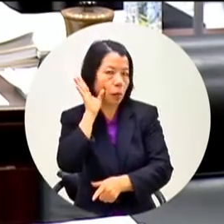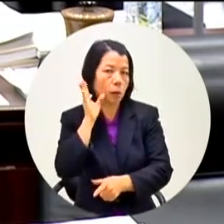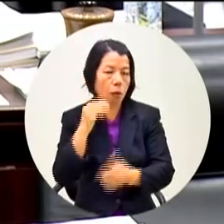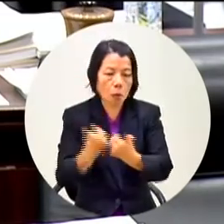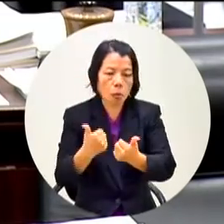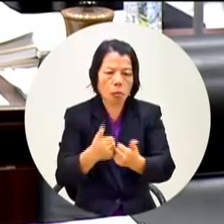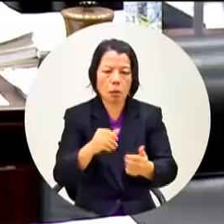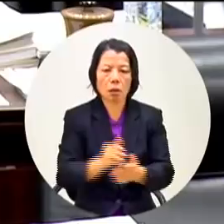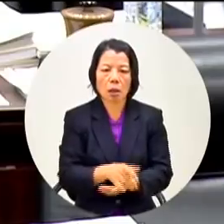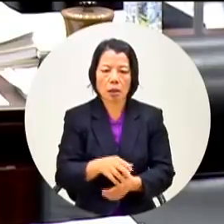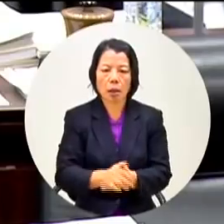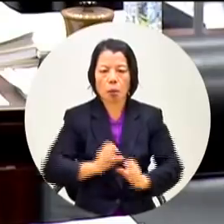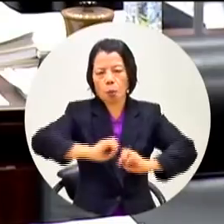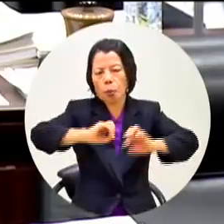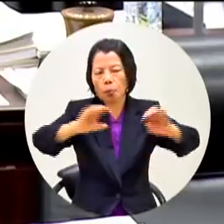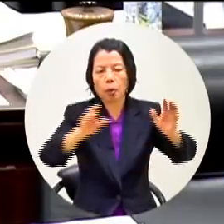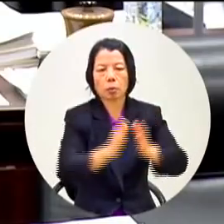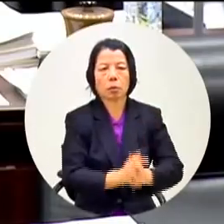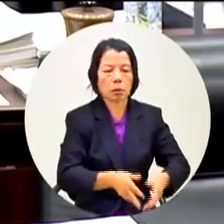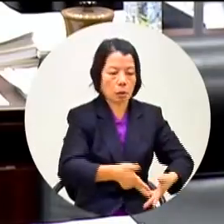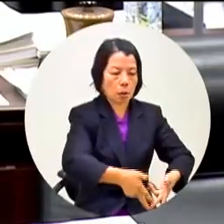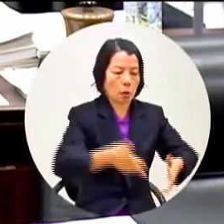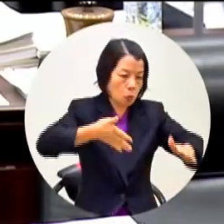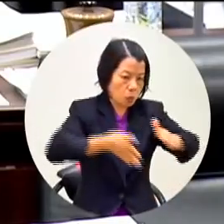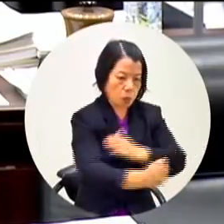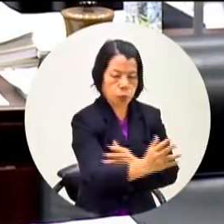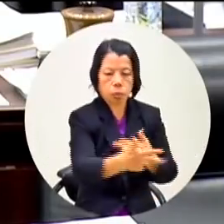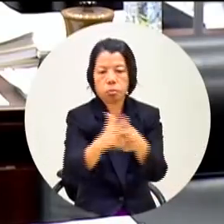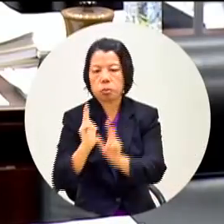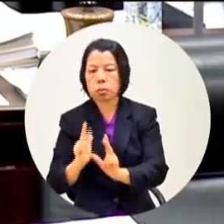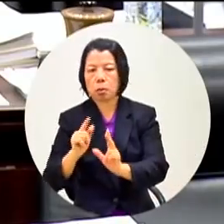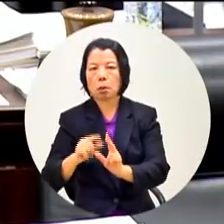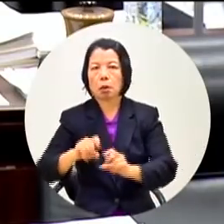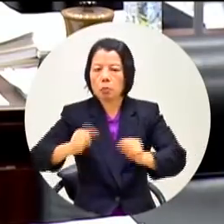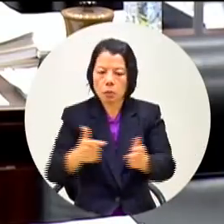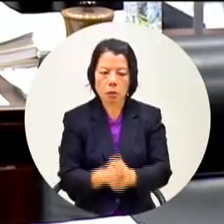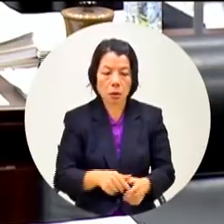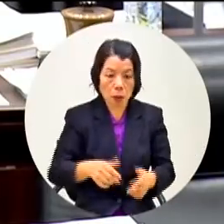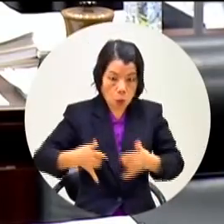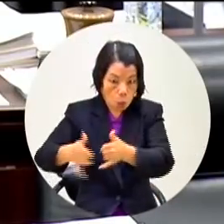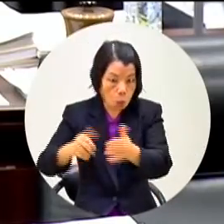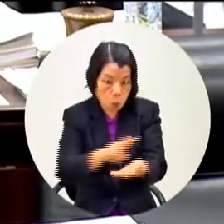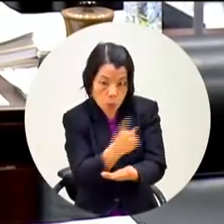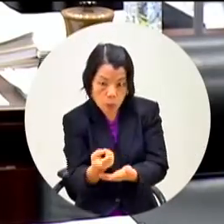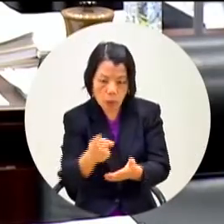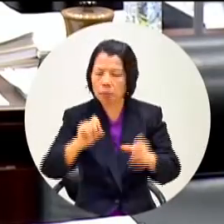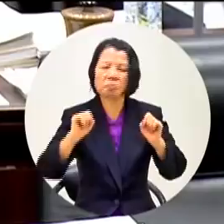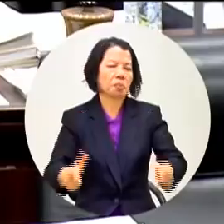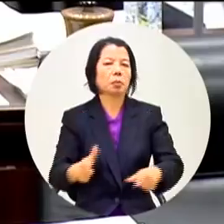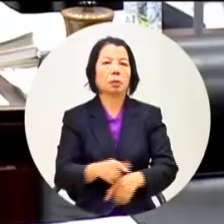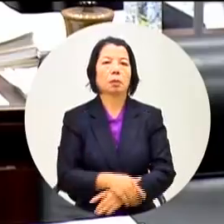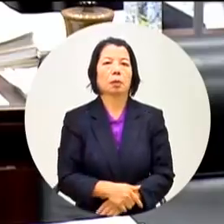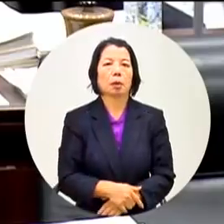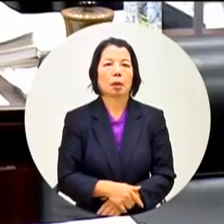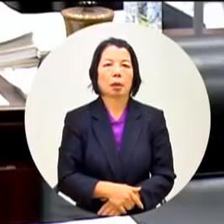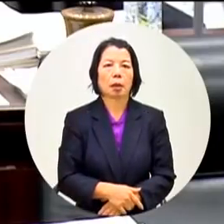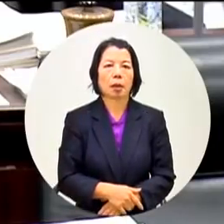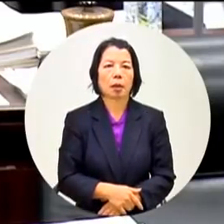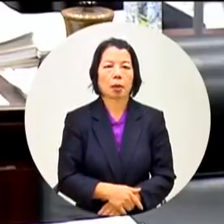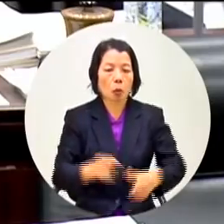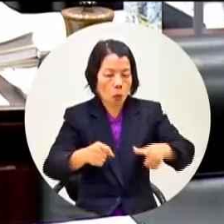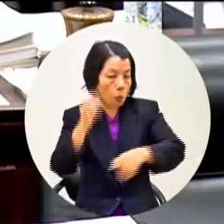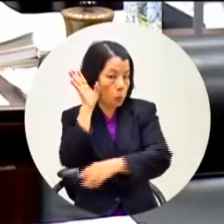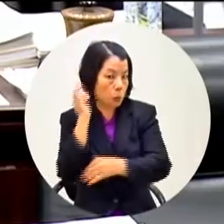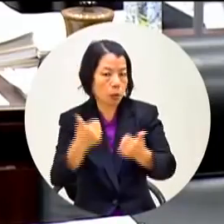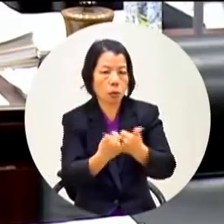有像议长建议的说去调整路线。我们本来在公听会里面，我们期待看到的是说，如果有其他替代方案，或者是